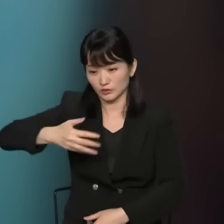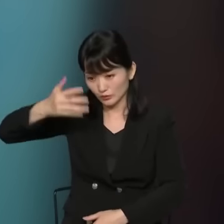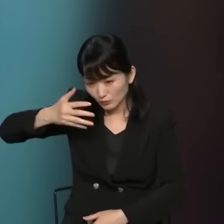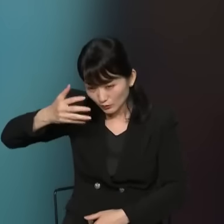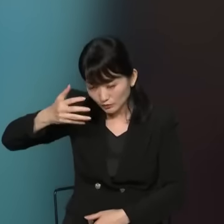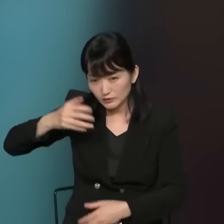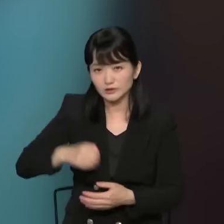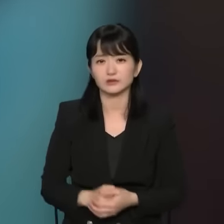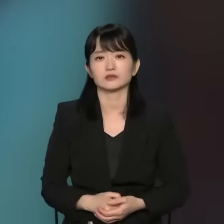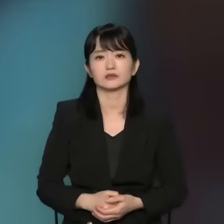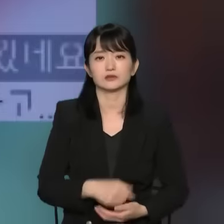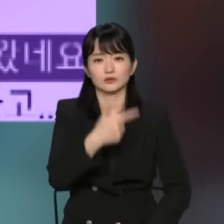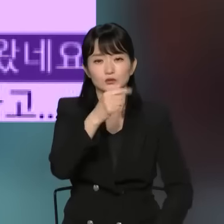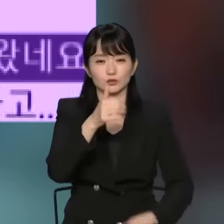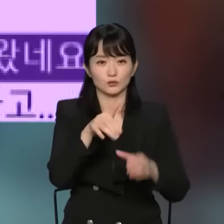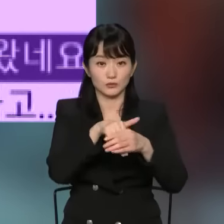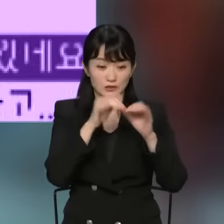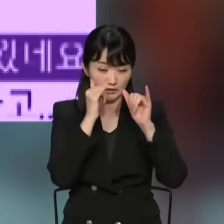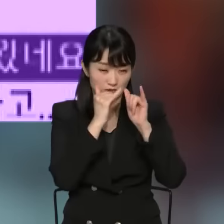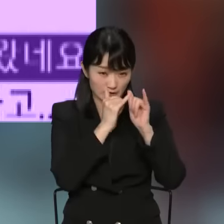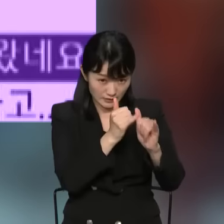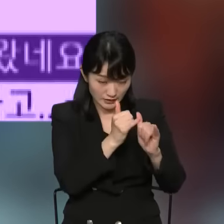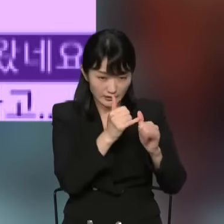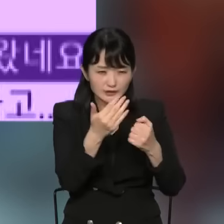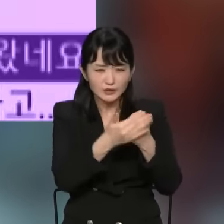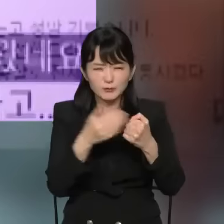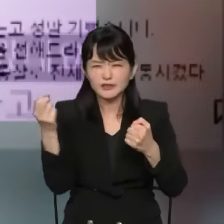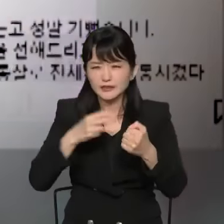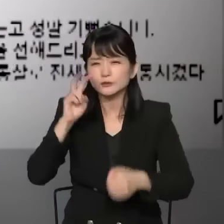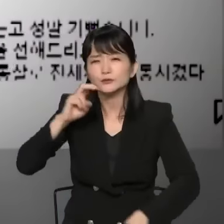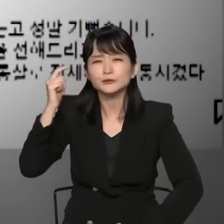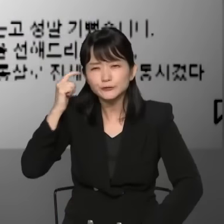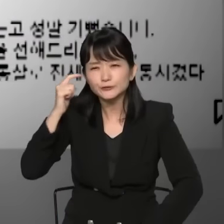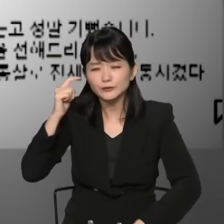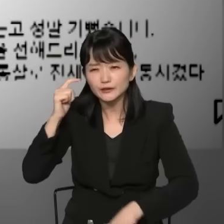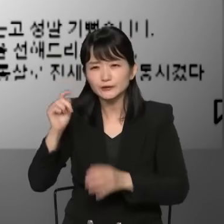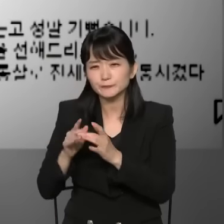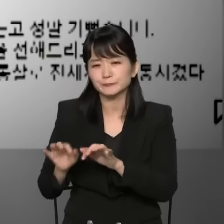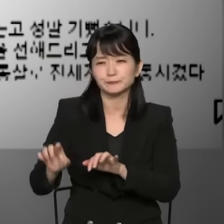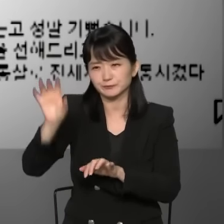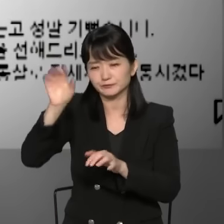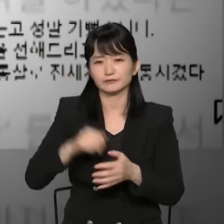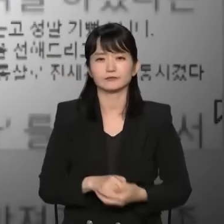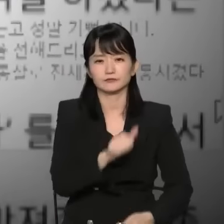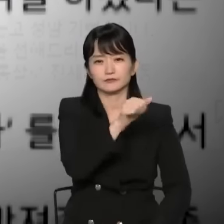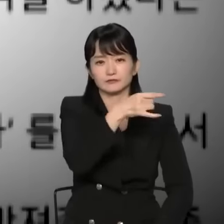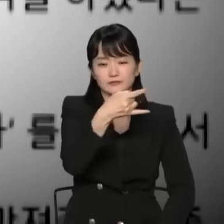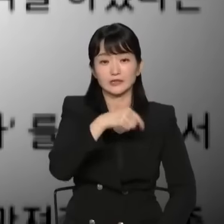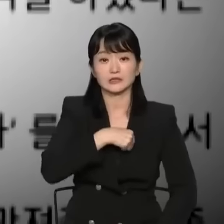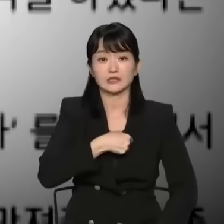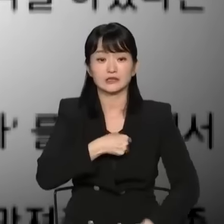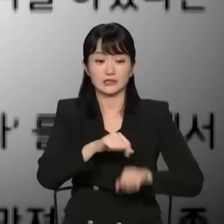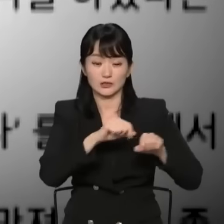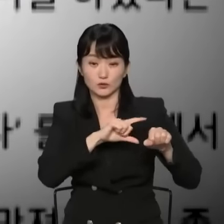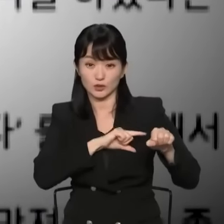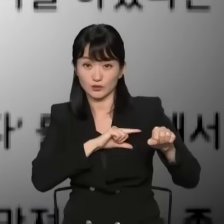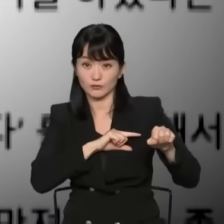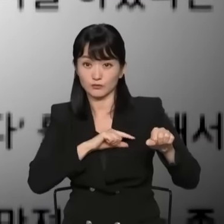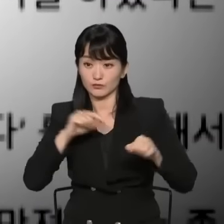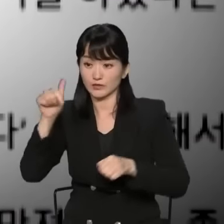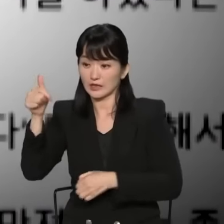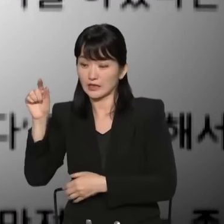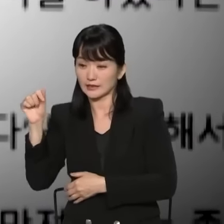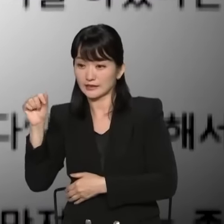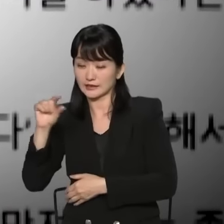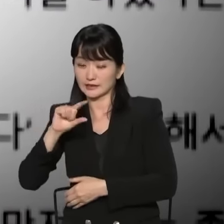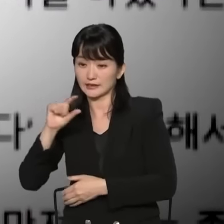수상으로 노래를 다시 들으러 왔다는 사람이 많습니다. 가수 휘는 자신의 활동명을 한강의 소설 휘에서